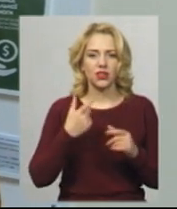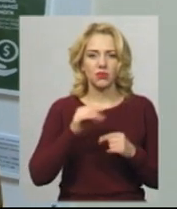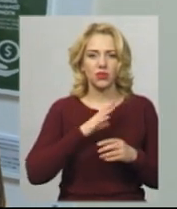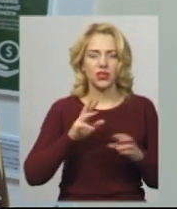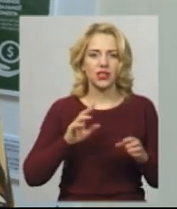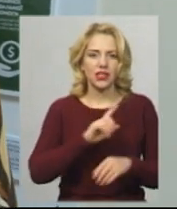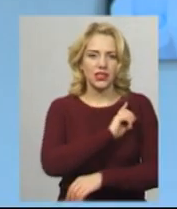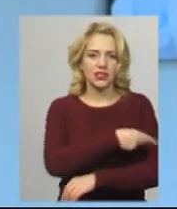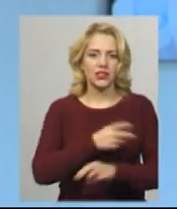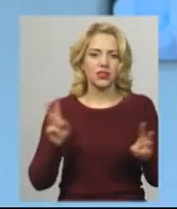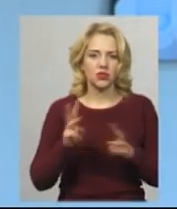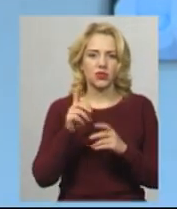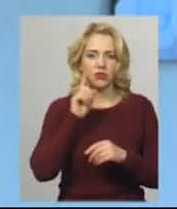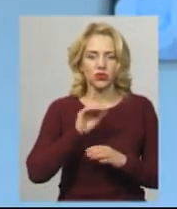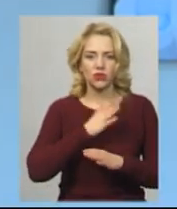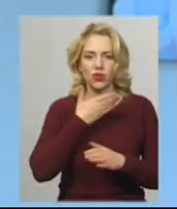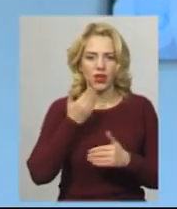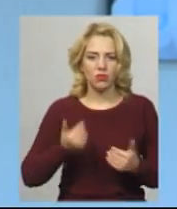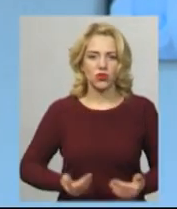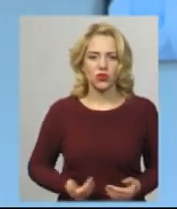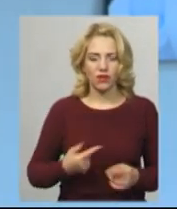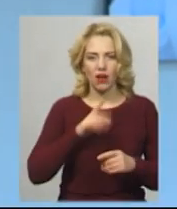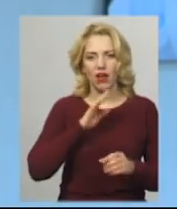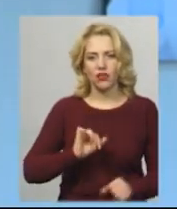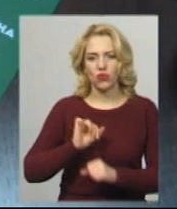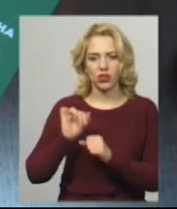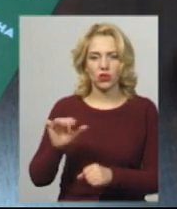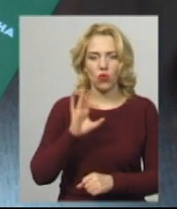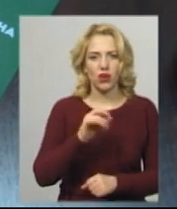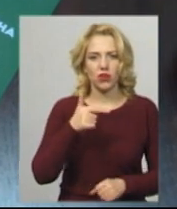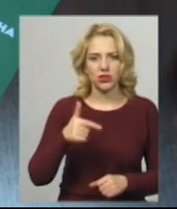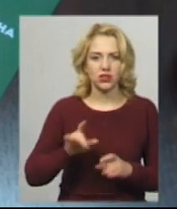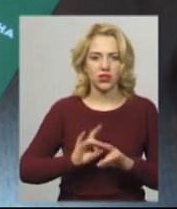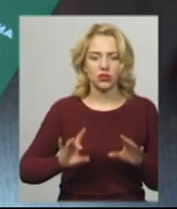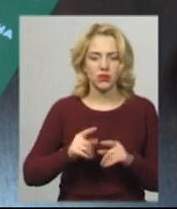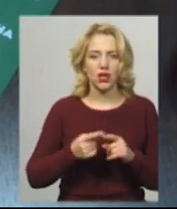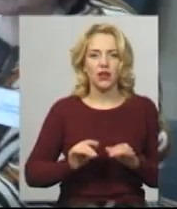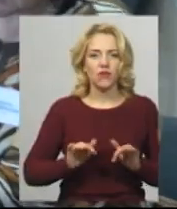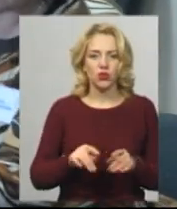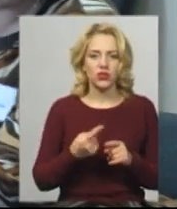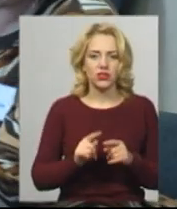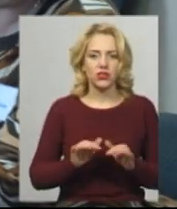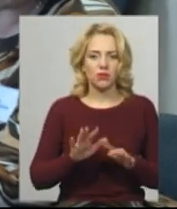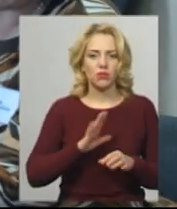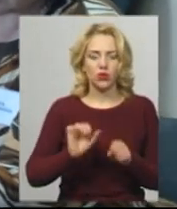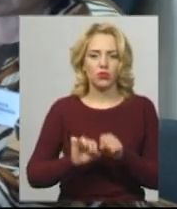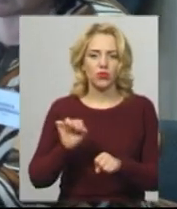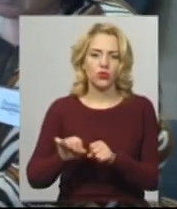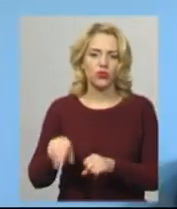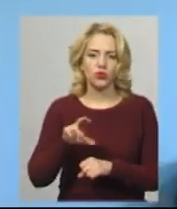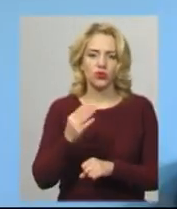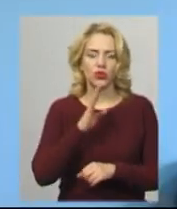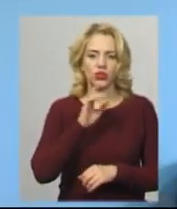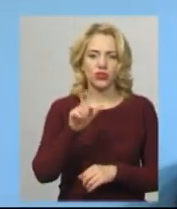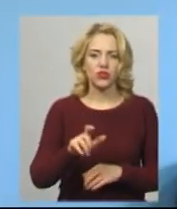пожежа, тимчасово не проживали. Адвокат потерпілої Ольга Голдзінська розповідає, в ході цієї справи було декілька порушень щодо її